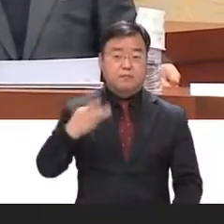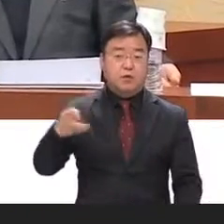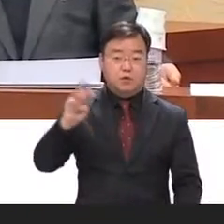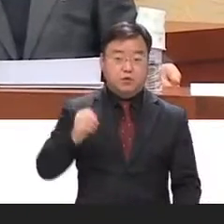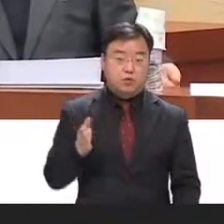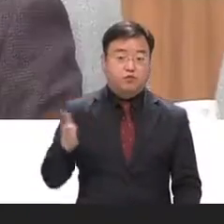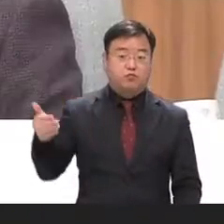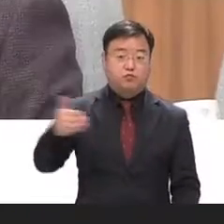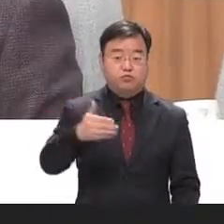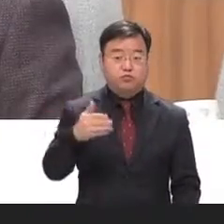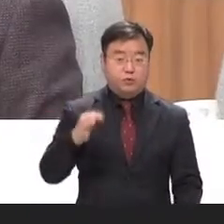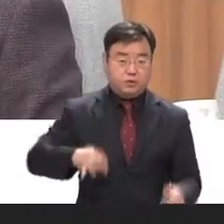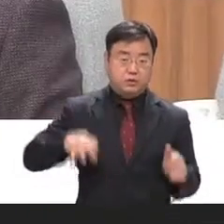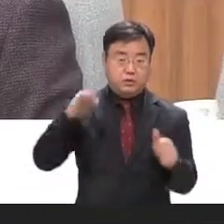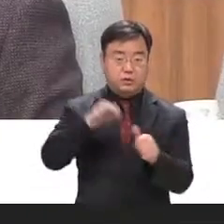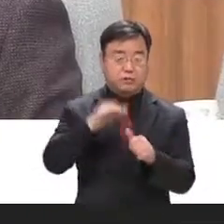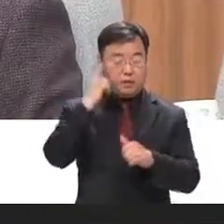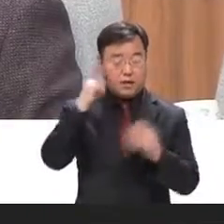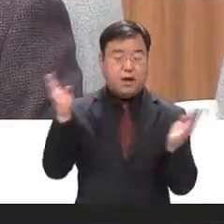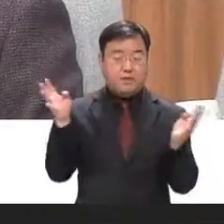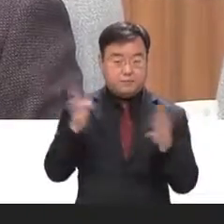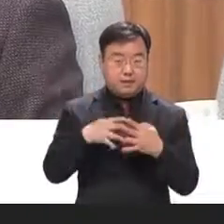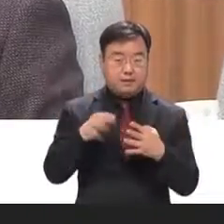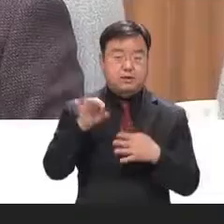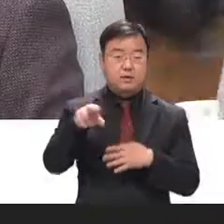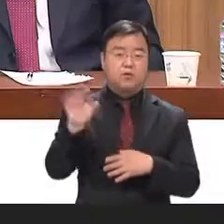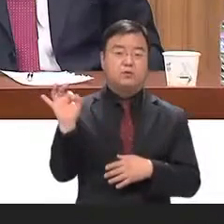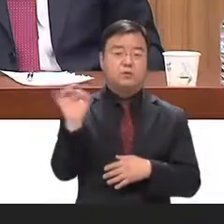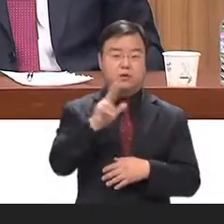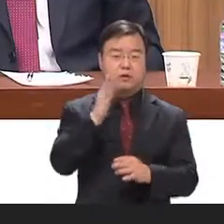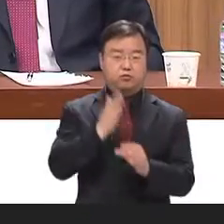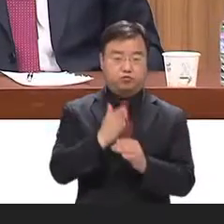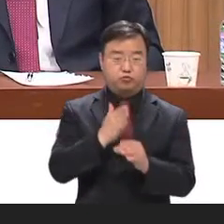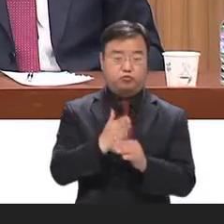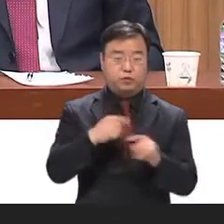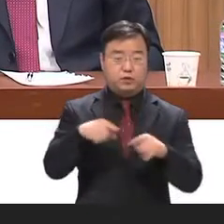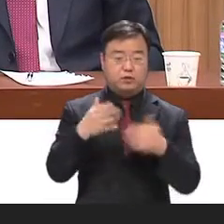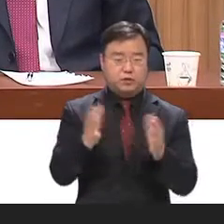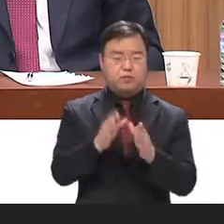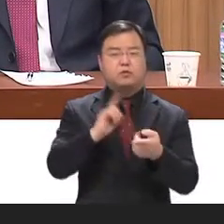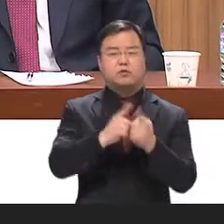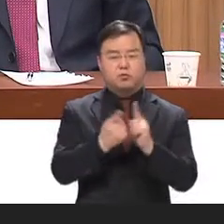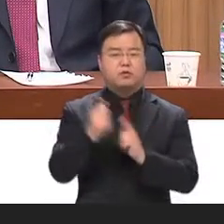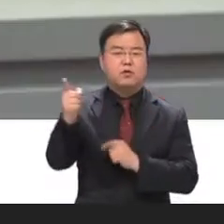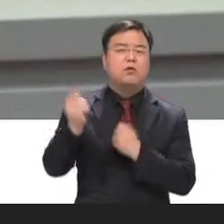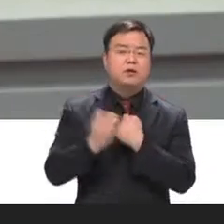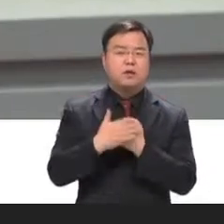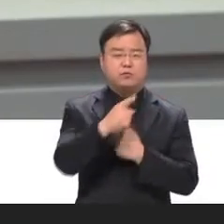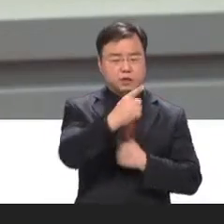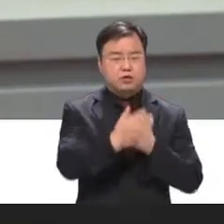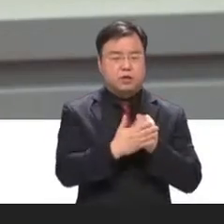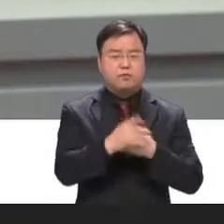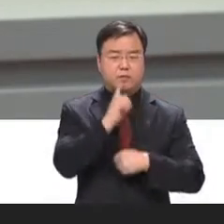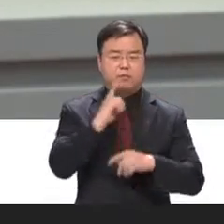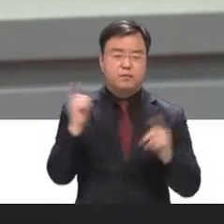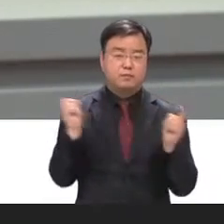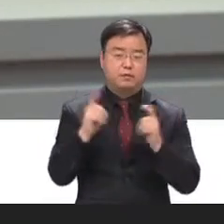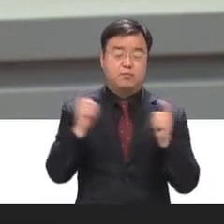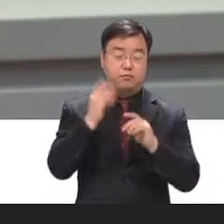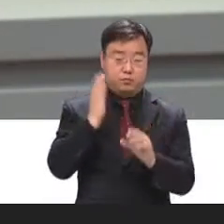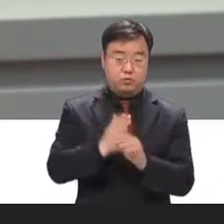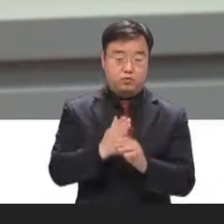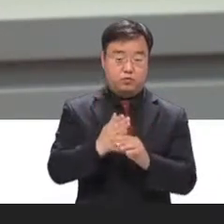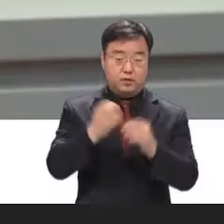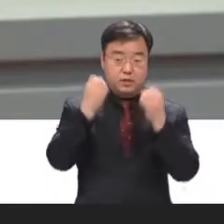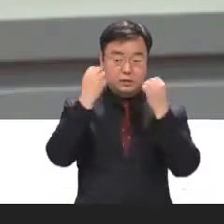누리과정 재정지원 책으로 합의했던 여야 중앙 종식 원도 10일 네 탓 공방만 이어가고 있는데요 근데 새누리당은